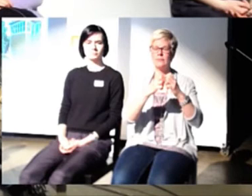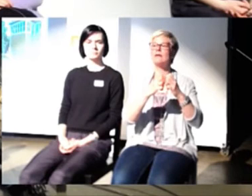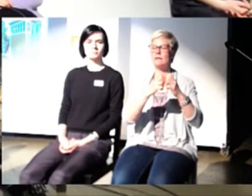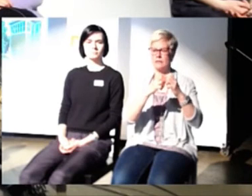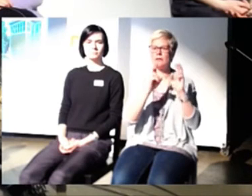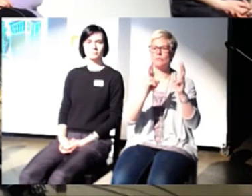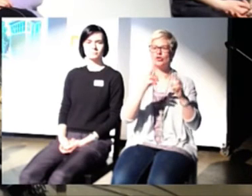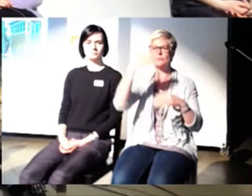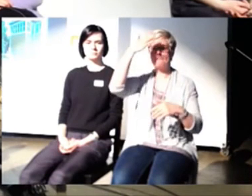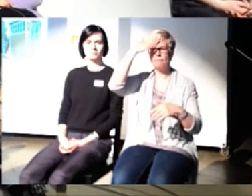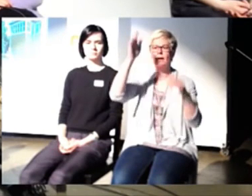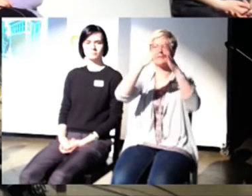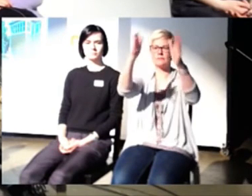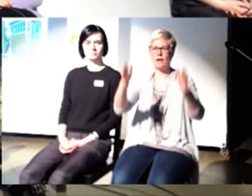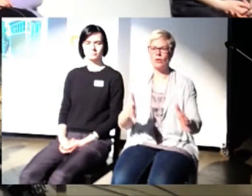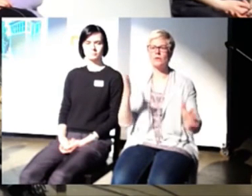saavutettavaksi.